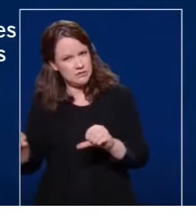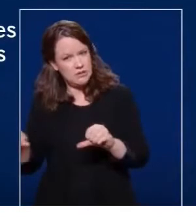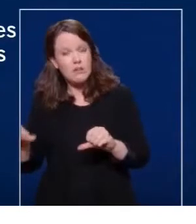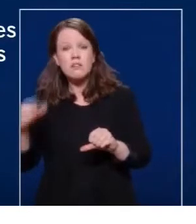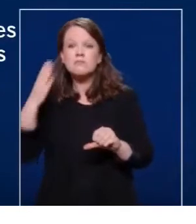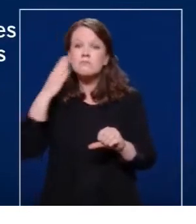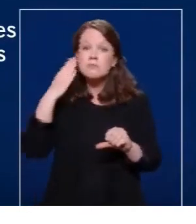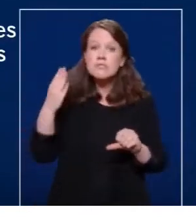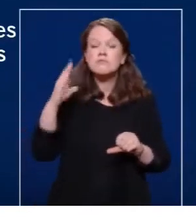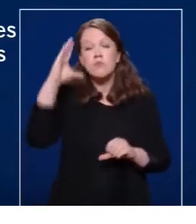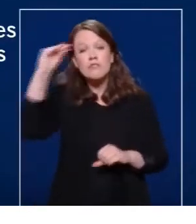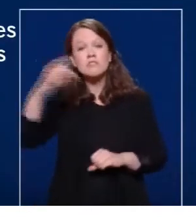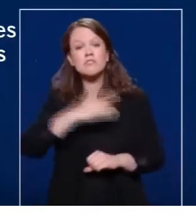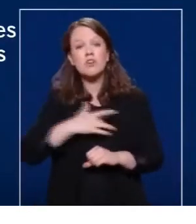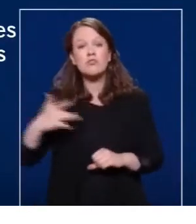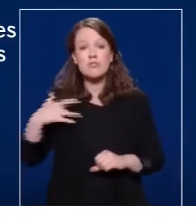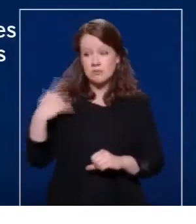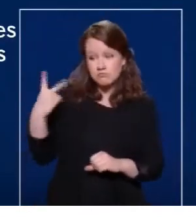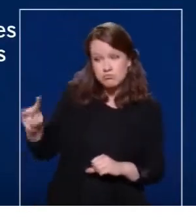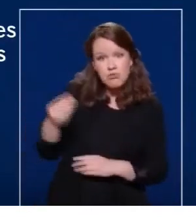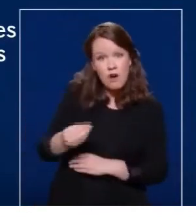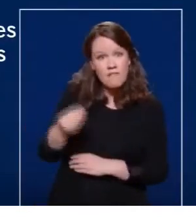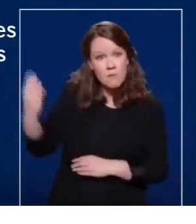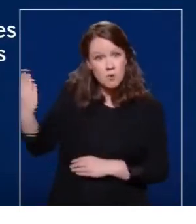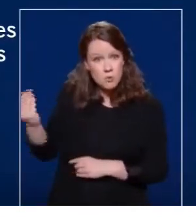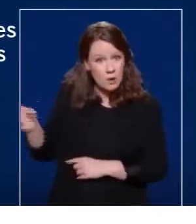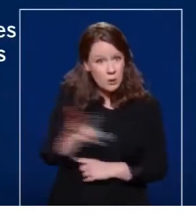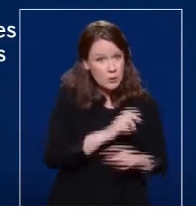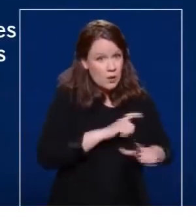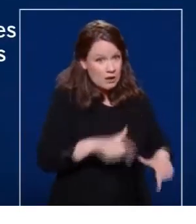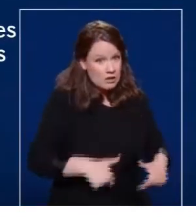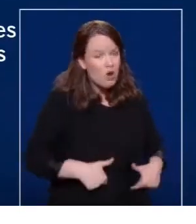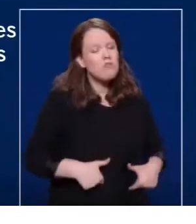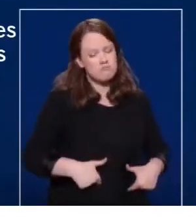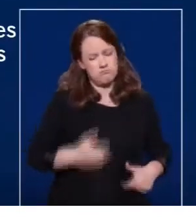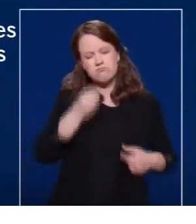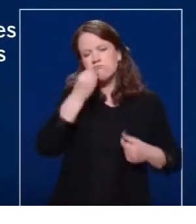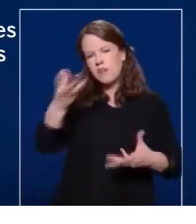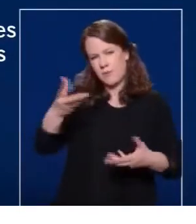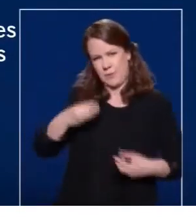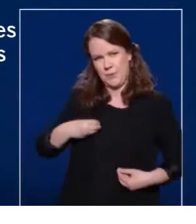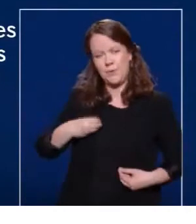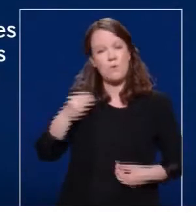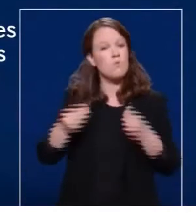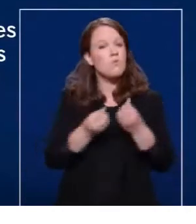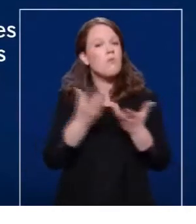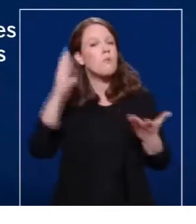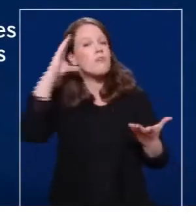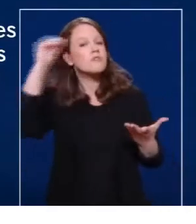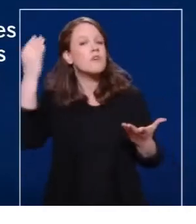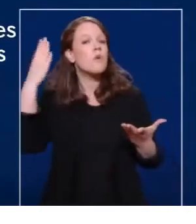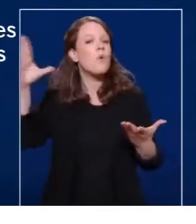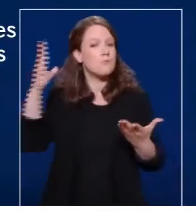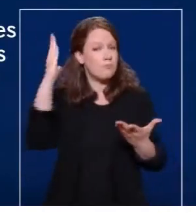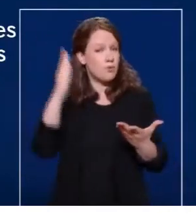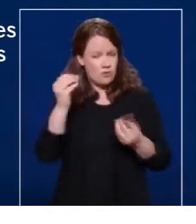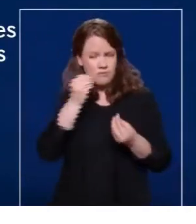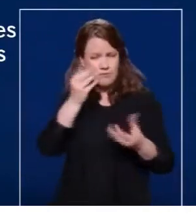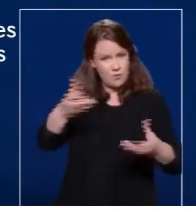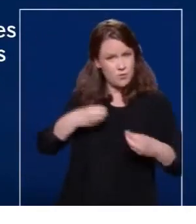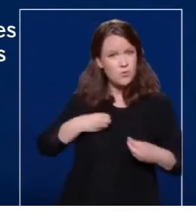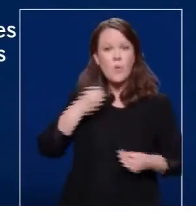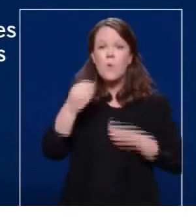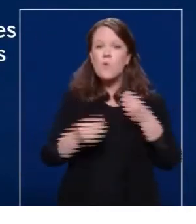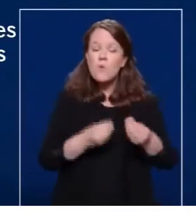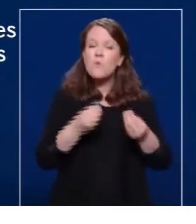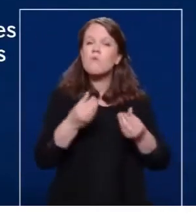enfants des soignants et de quelques autres professions qui seront accueillis, de même que les enfants en situation de handicap qui doivent